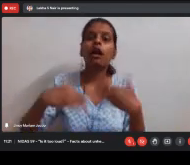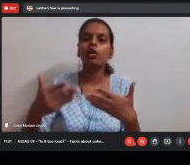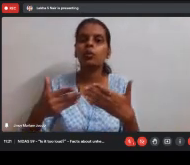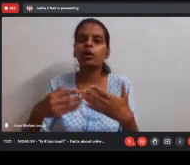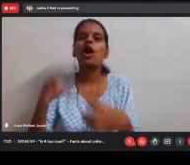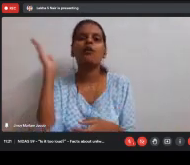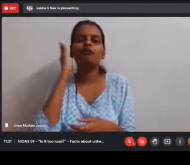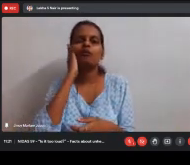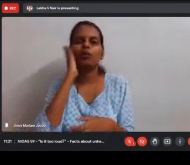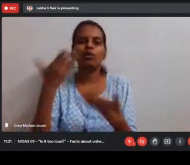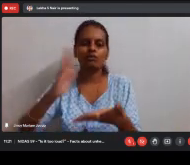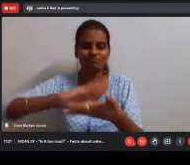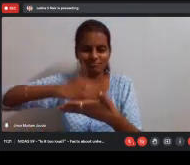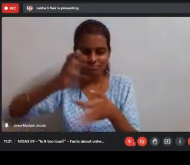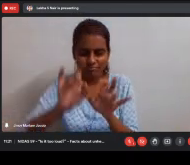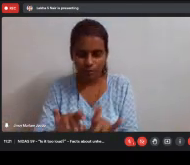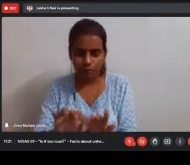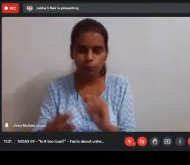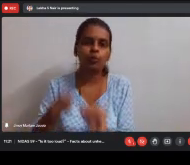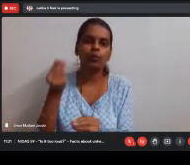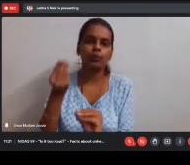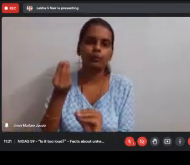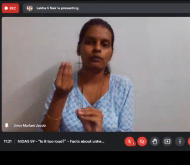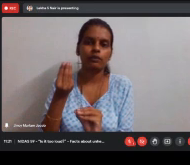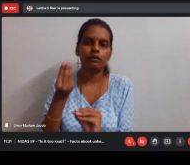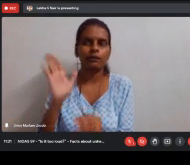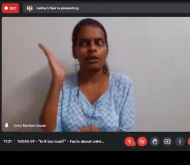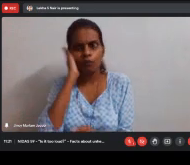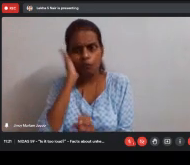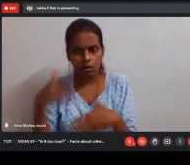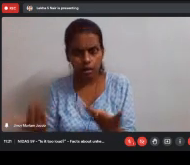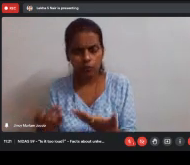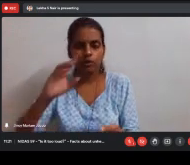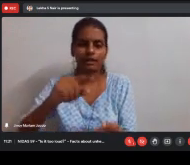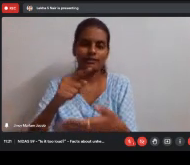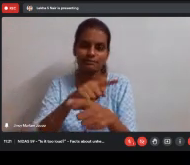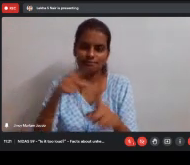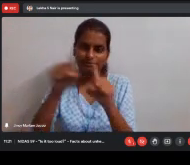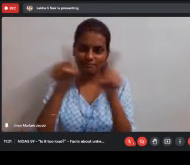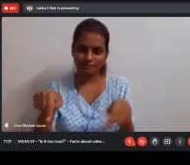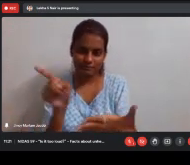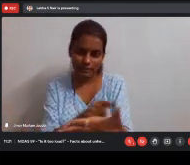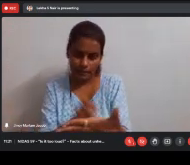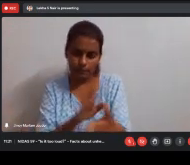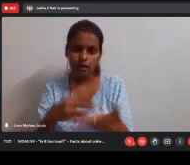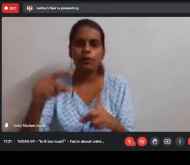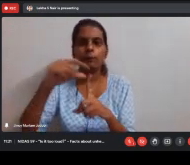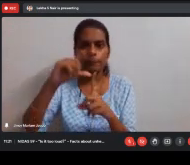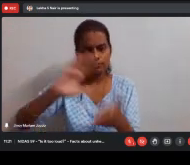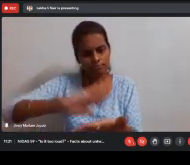മറ്റുള്ളവരോട് സംസാരിച്ചിരുന്നു. പക്ഷേ ഇപ്പോൾ അതിനുള്ള സാഹചര്യം അല്ലെങ്കിൽ കോവിഡ് കാരണം അതിനുള്ള സാഹചര്യം ഇല്ലാത്ത അവസരങ്ങളിൽ വിനോദത്തിനായി കൂടുതൽ